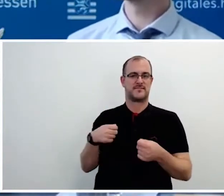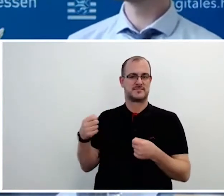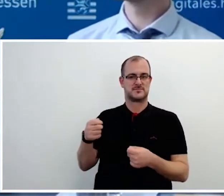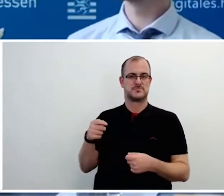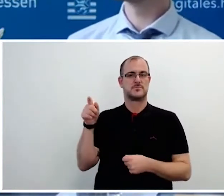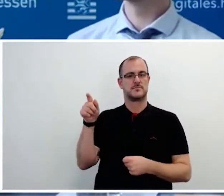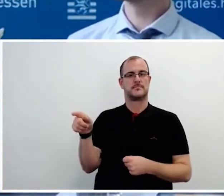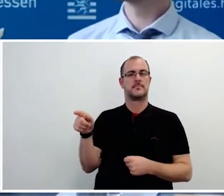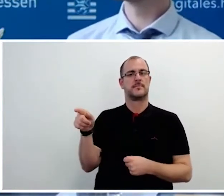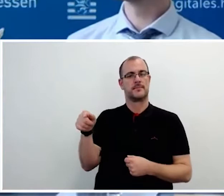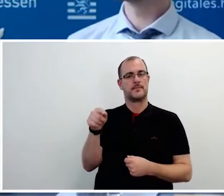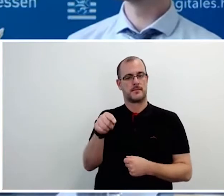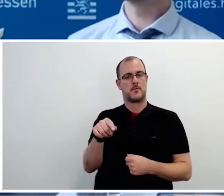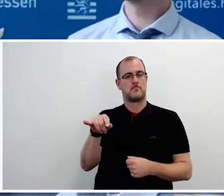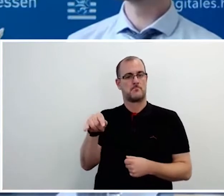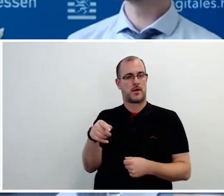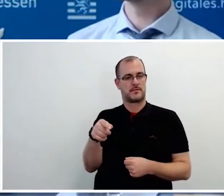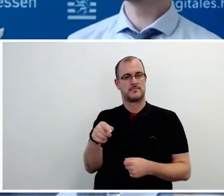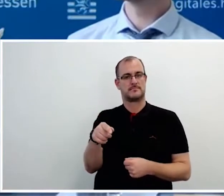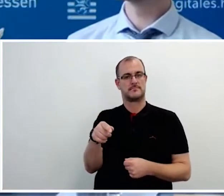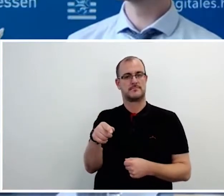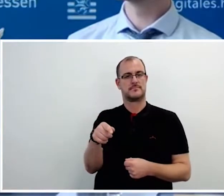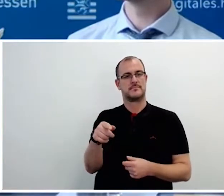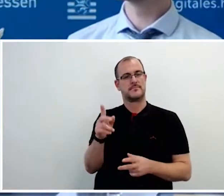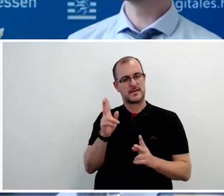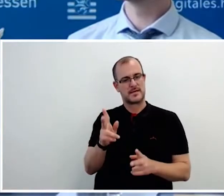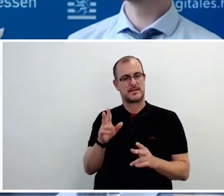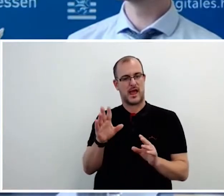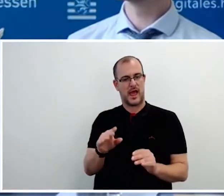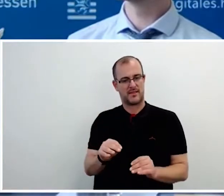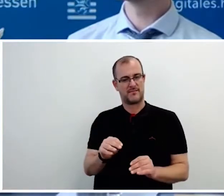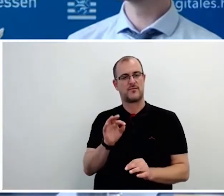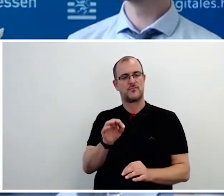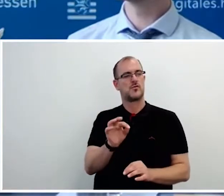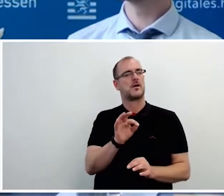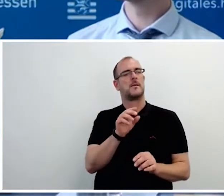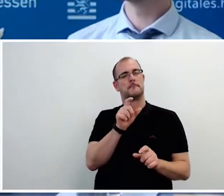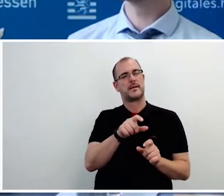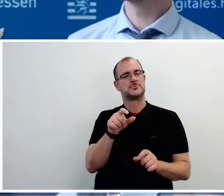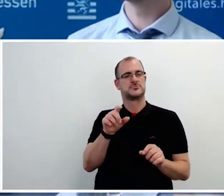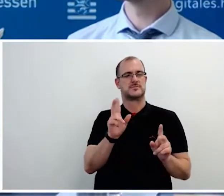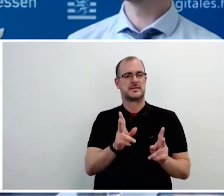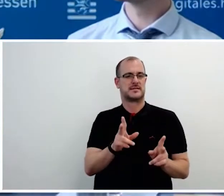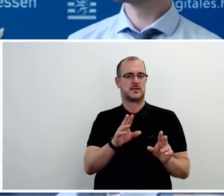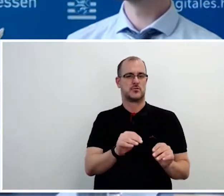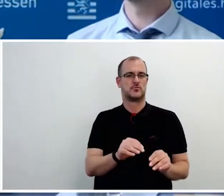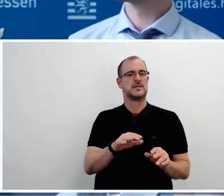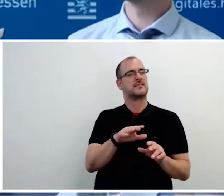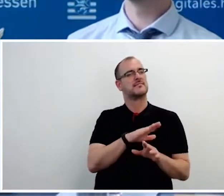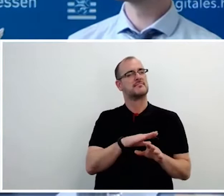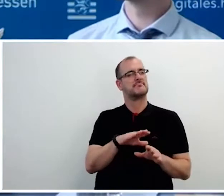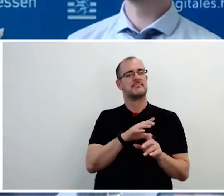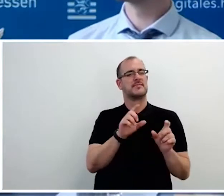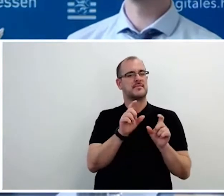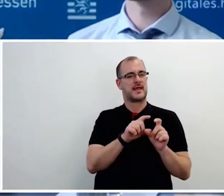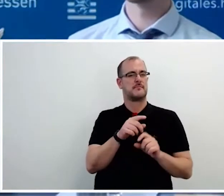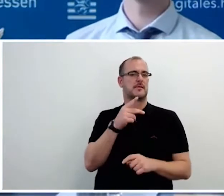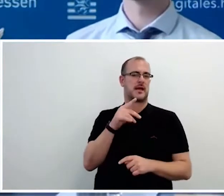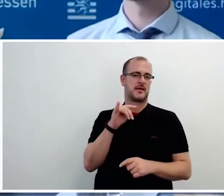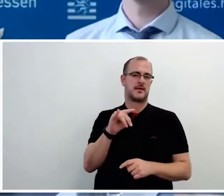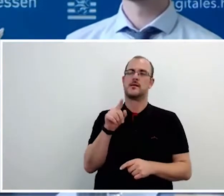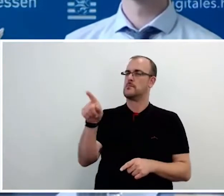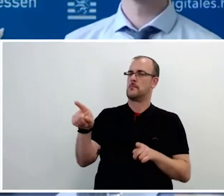macht auch dieses Projekt. Es wendet an zum Nutzen der Menschen das Themenfeld KI. Und das geht genau